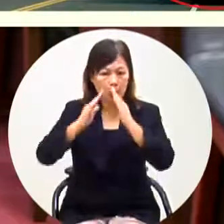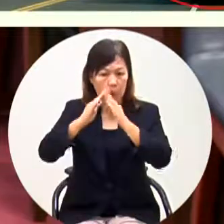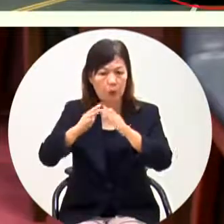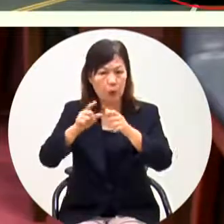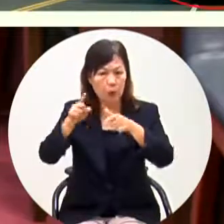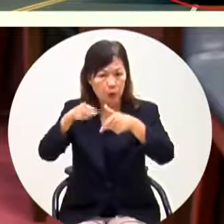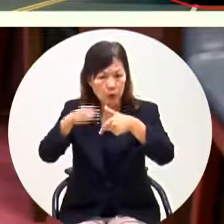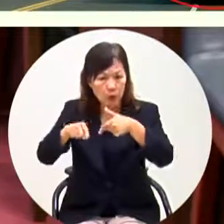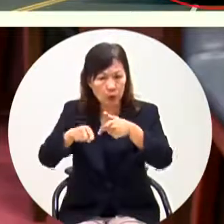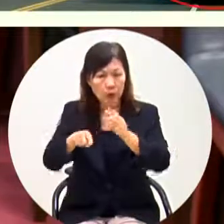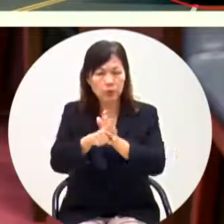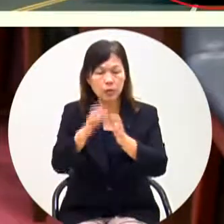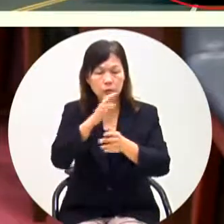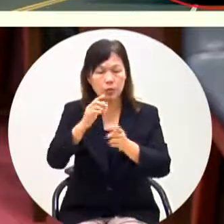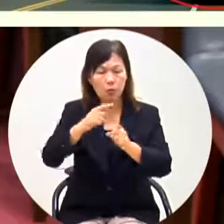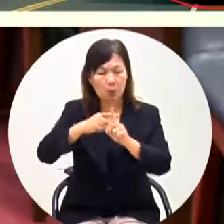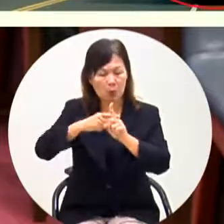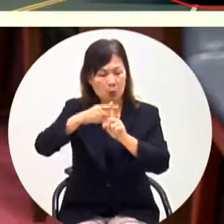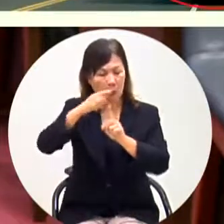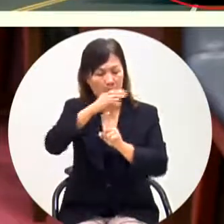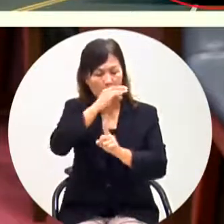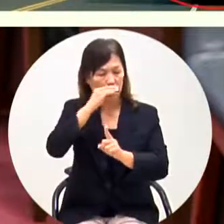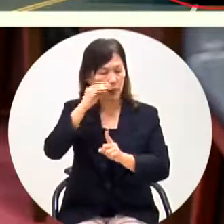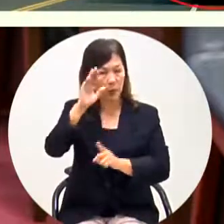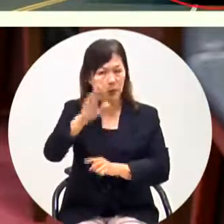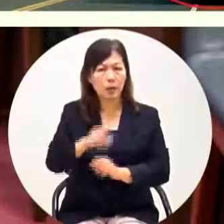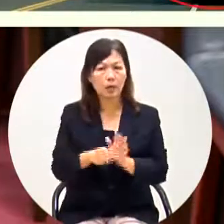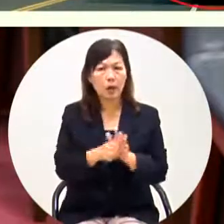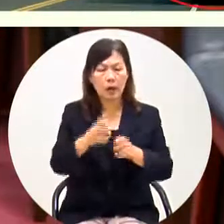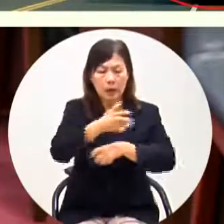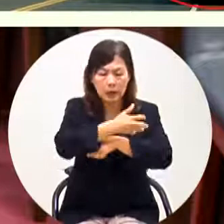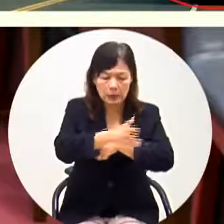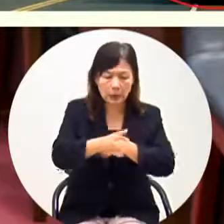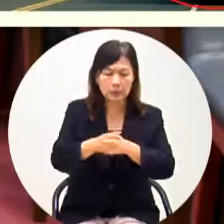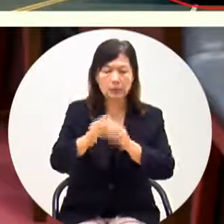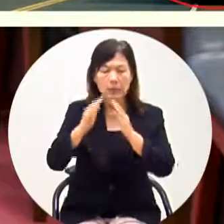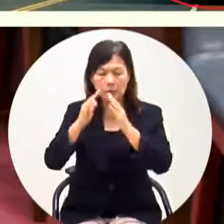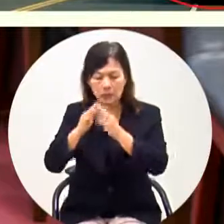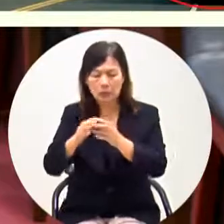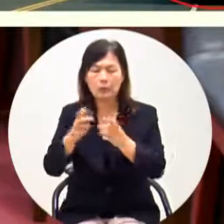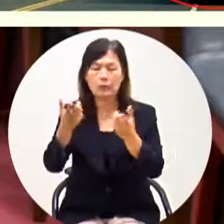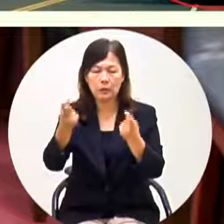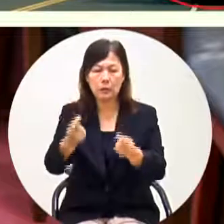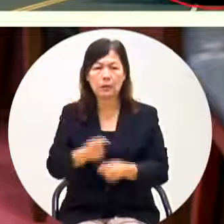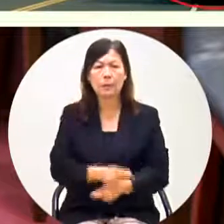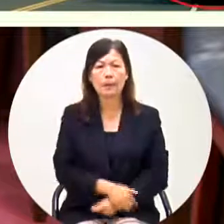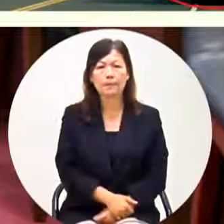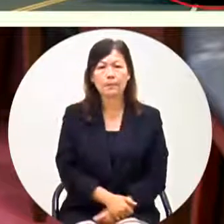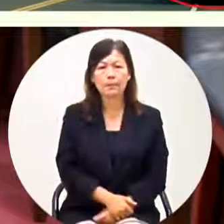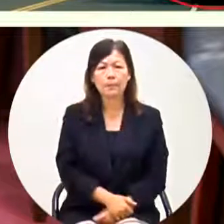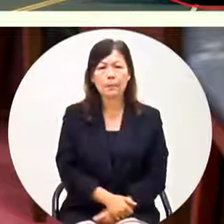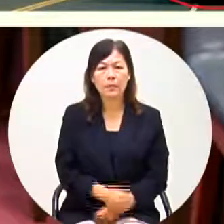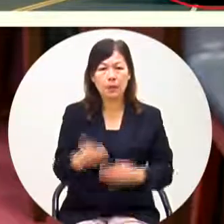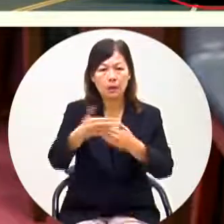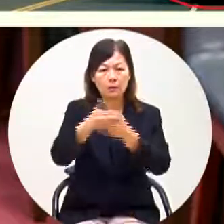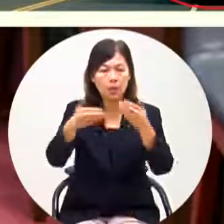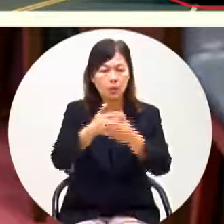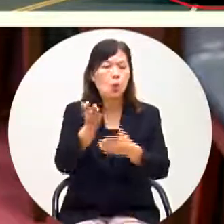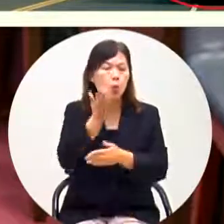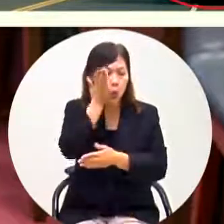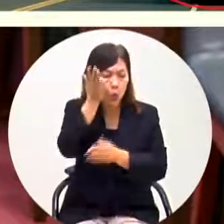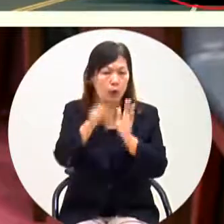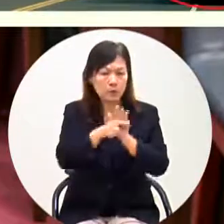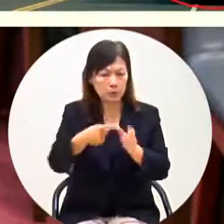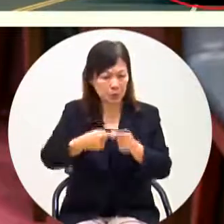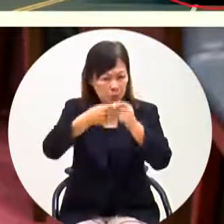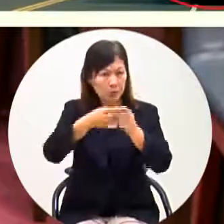的，不管是乡村也好，不管是都市也好。交通顺畅是不是第一要件？如果这